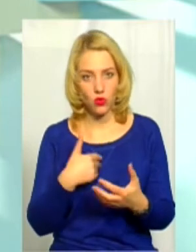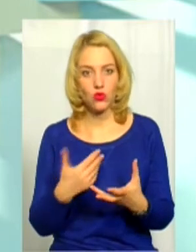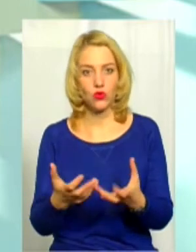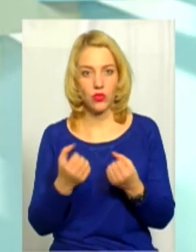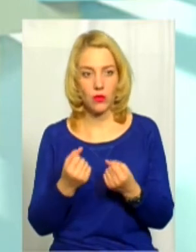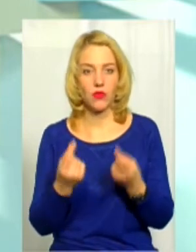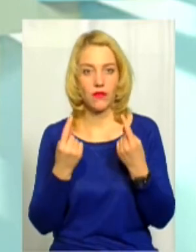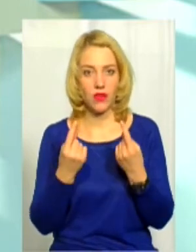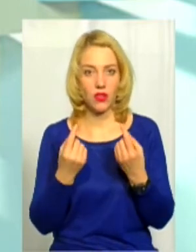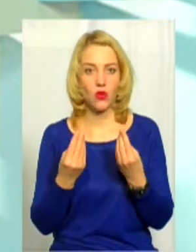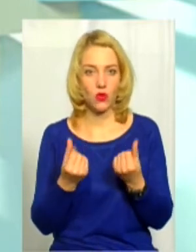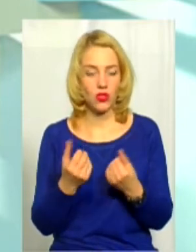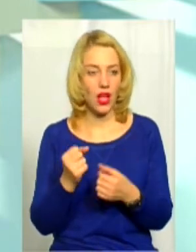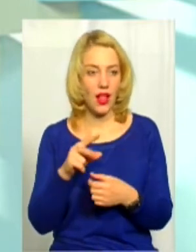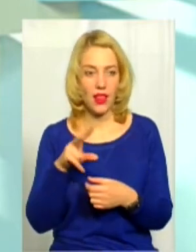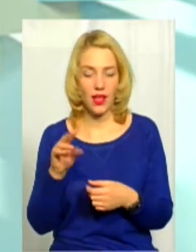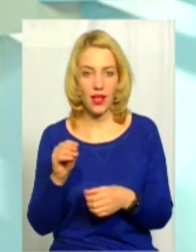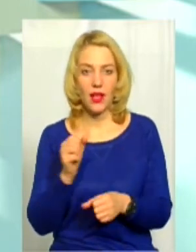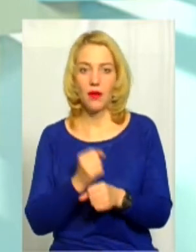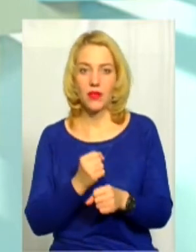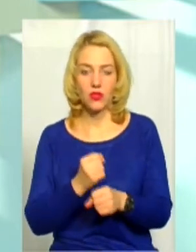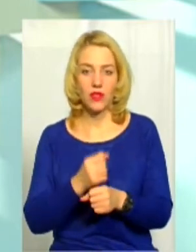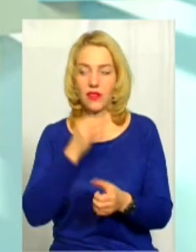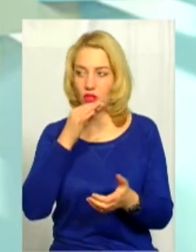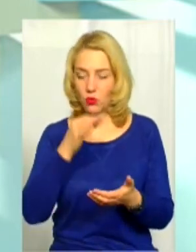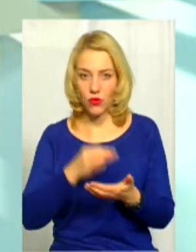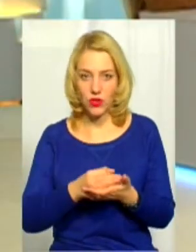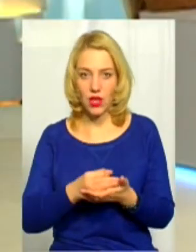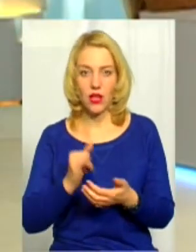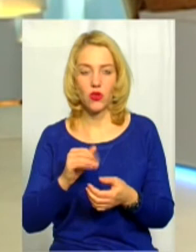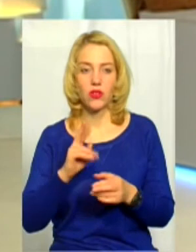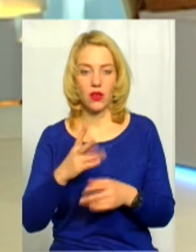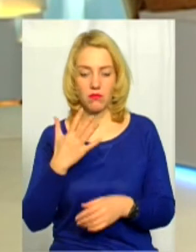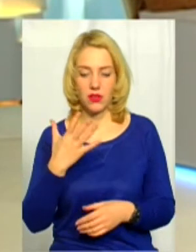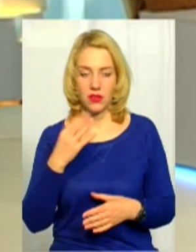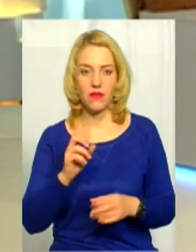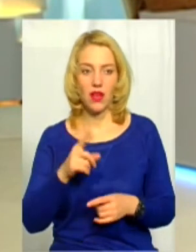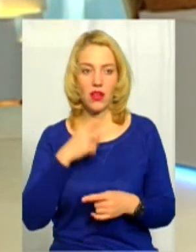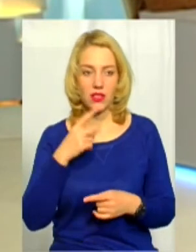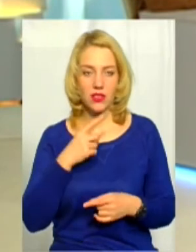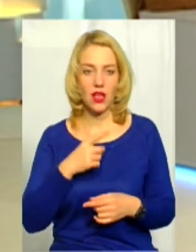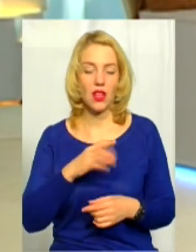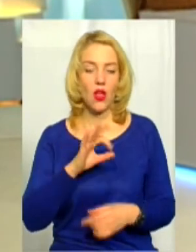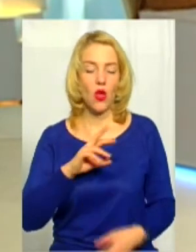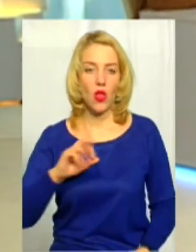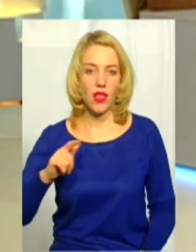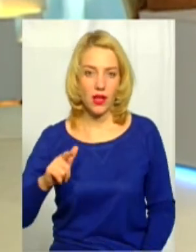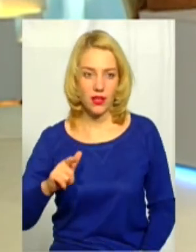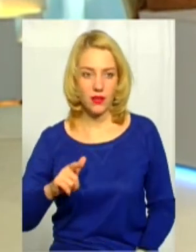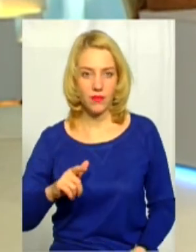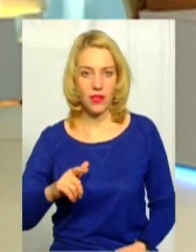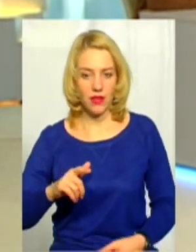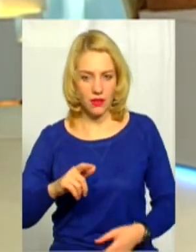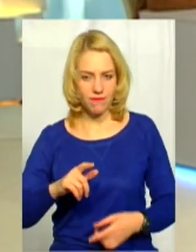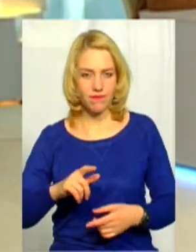отримувати великі кошти, але працювати відповідально, грубо кажучи, тих 5 днів, про які казав пан Олег, на